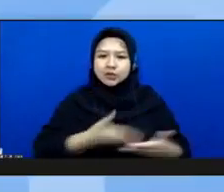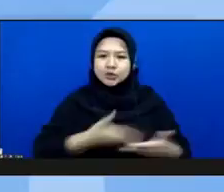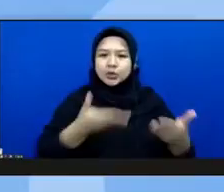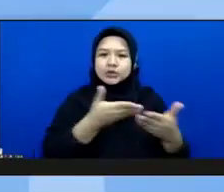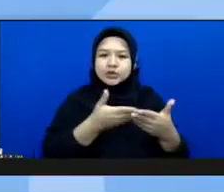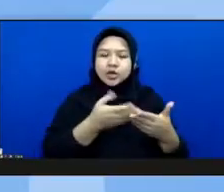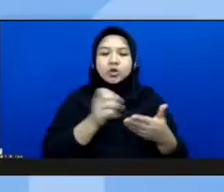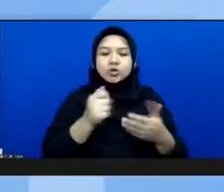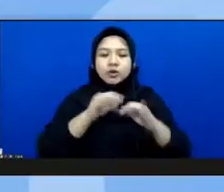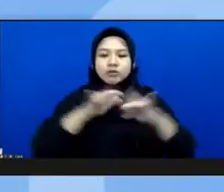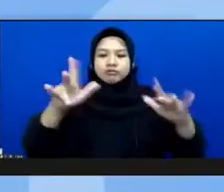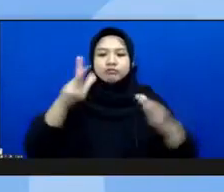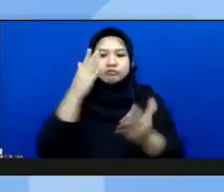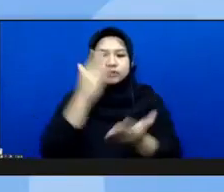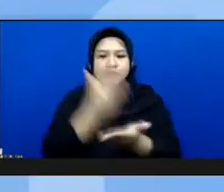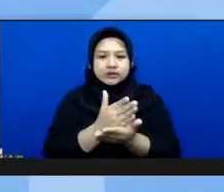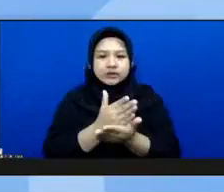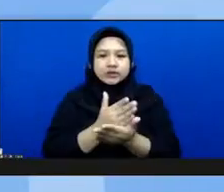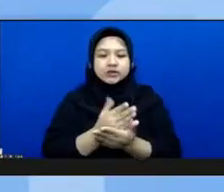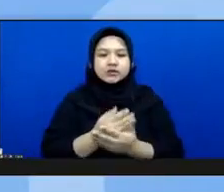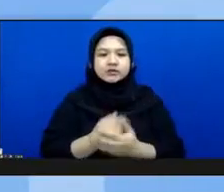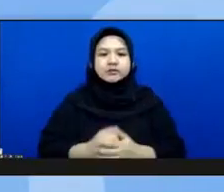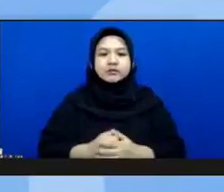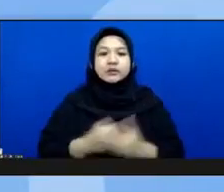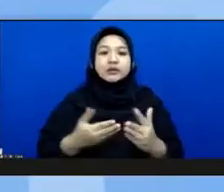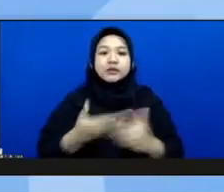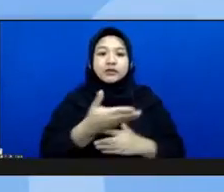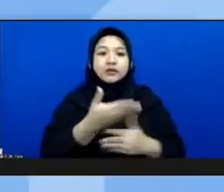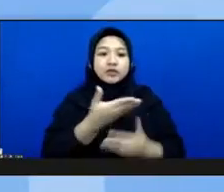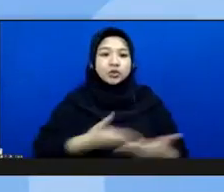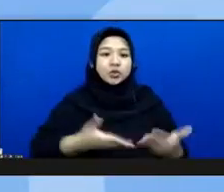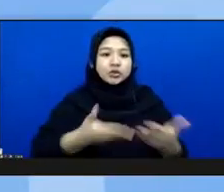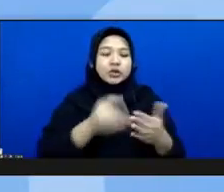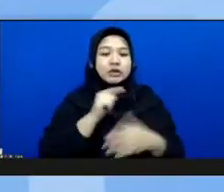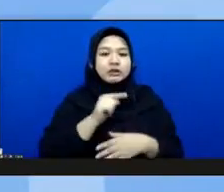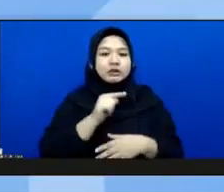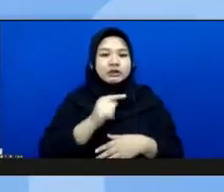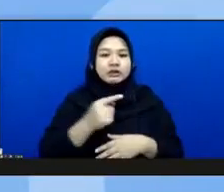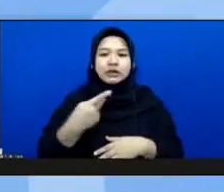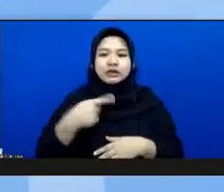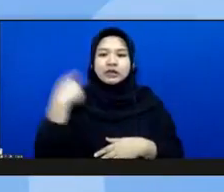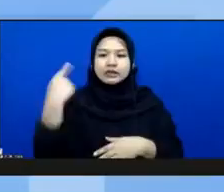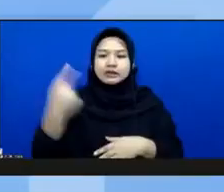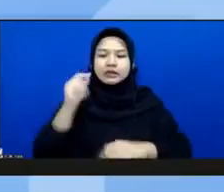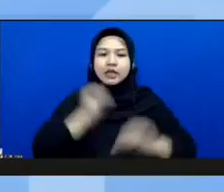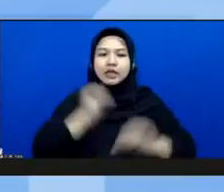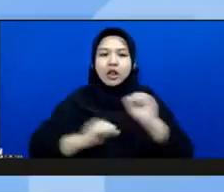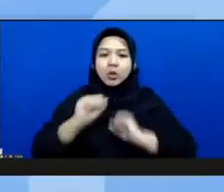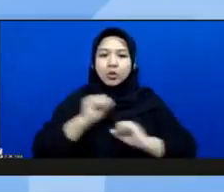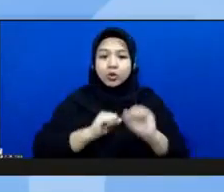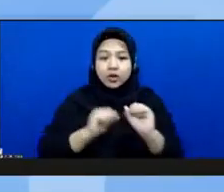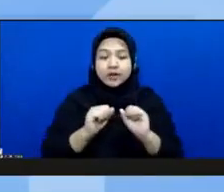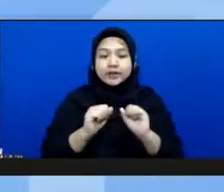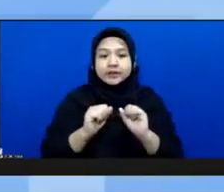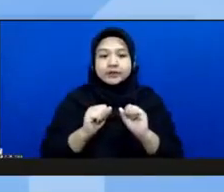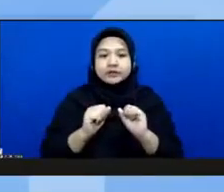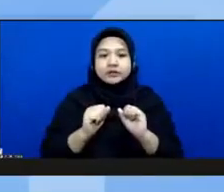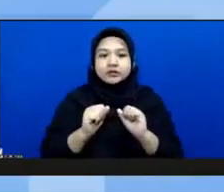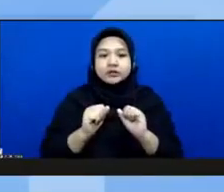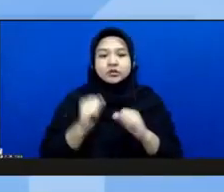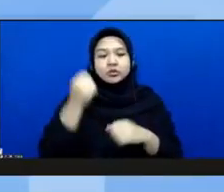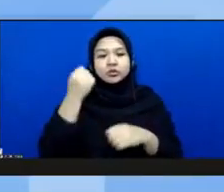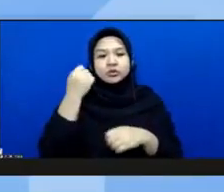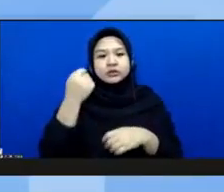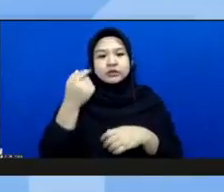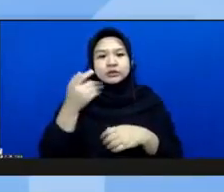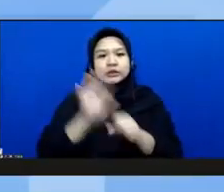menekan laju penularan. Nah, intervensi sosial inilah yang kemudian sering kita lakukan dalam dalam konteks pandemi